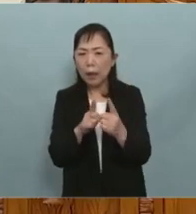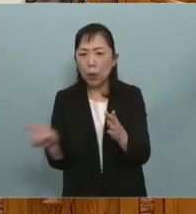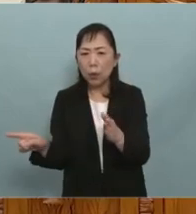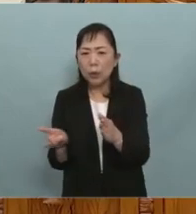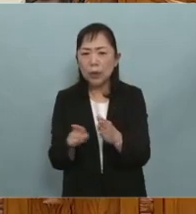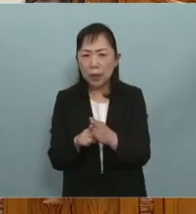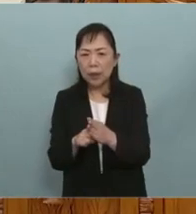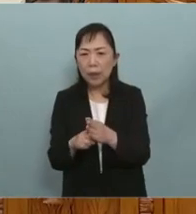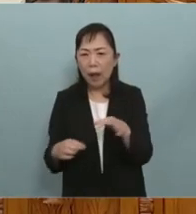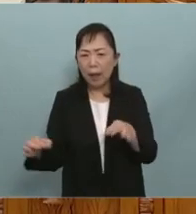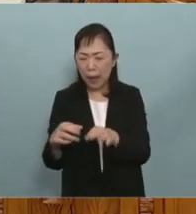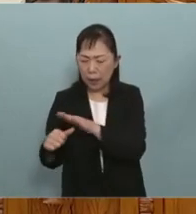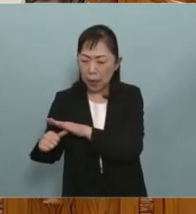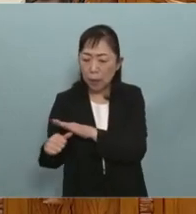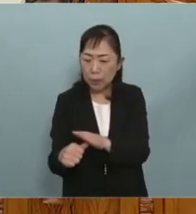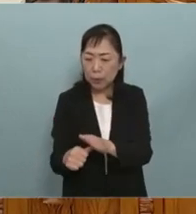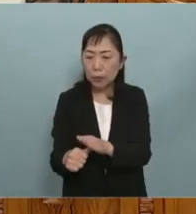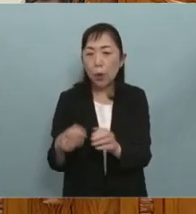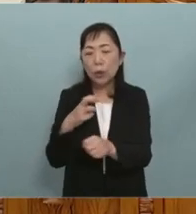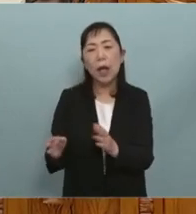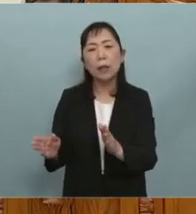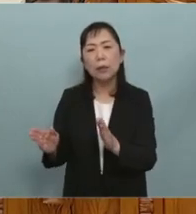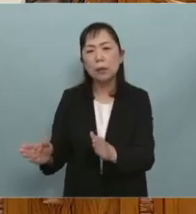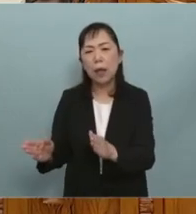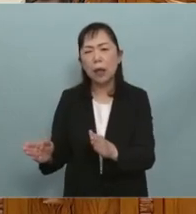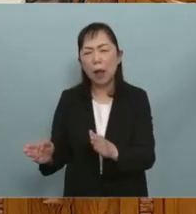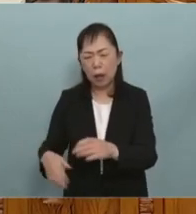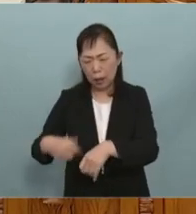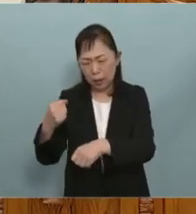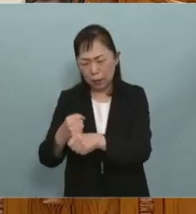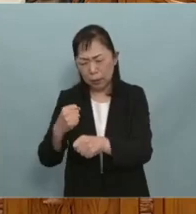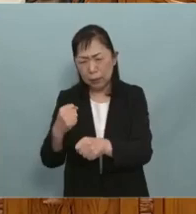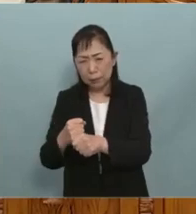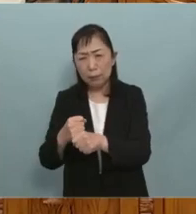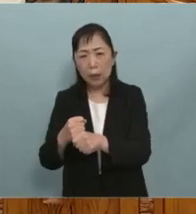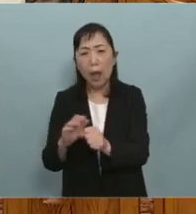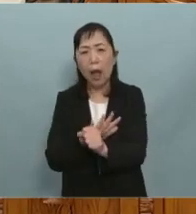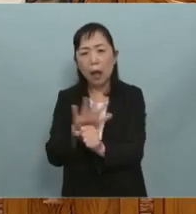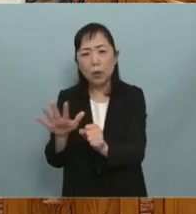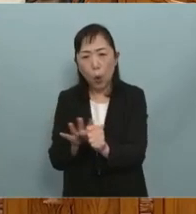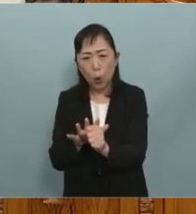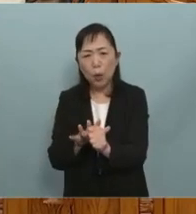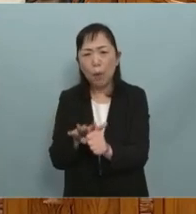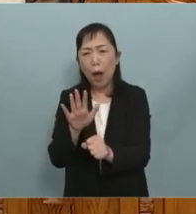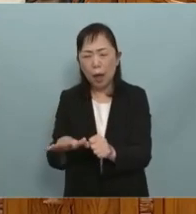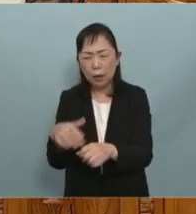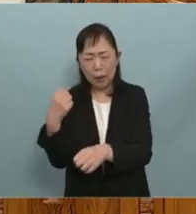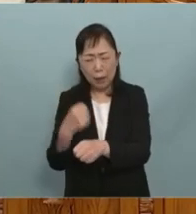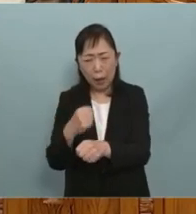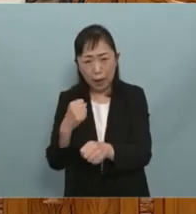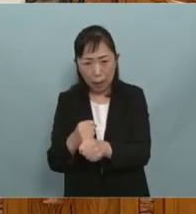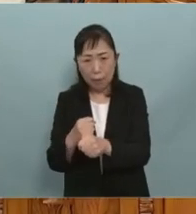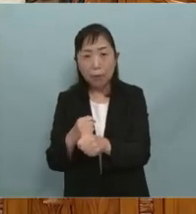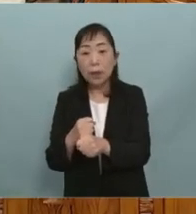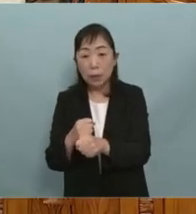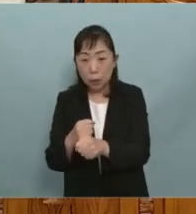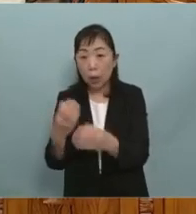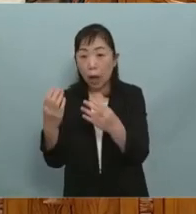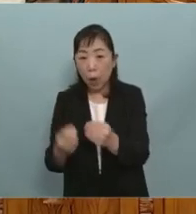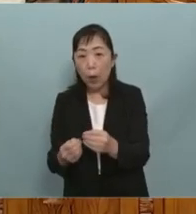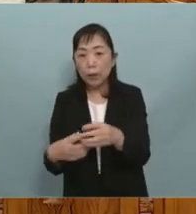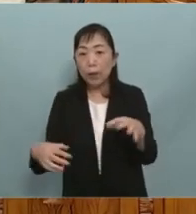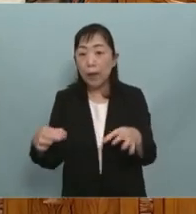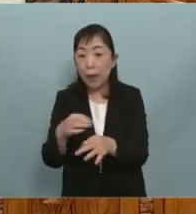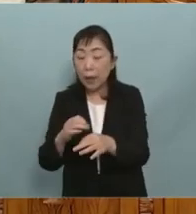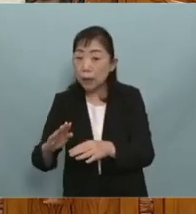30年この中での苦難の3年を乗り越え経済状況は改善し賃